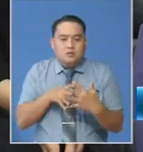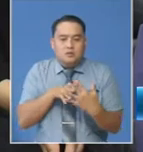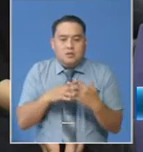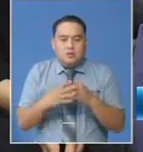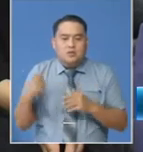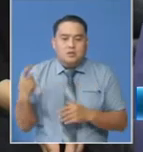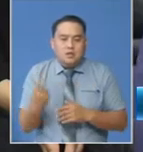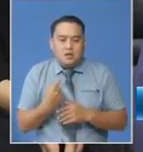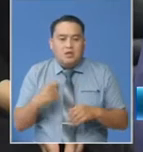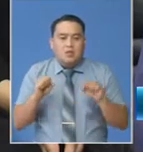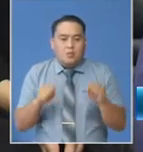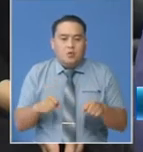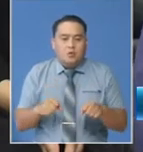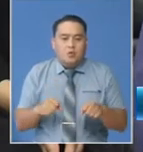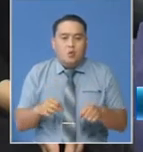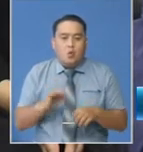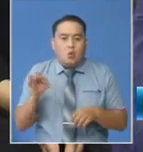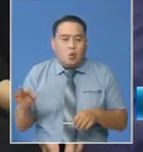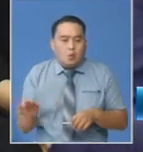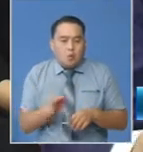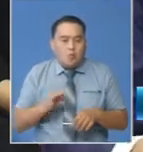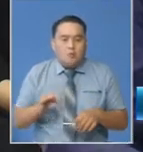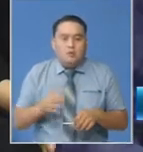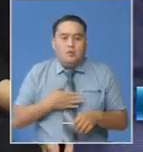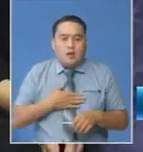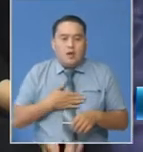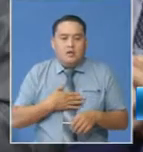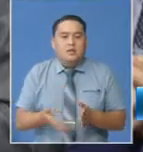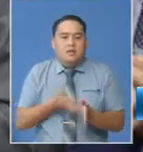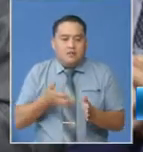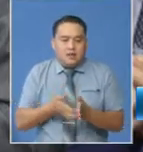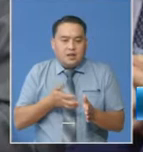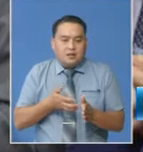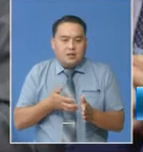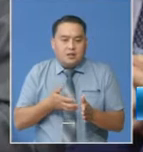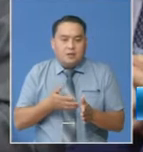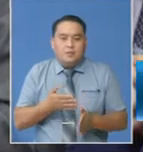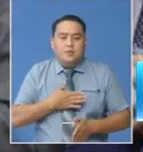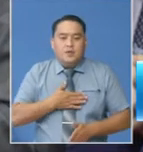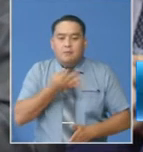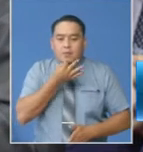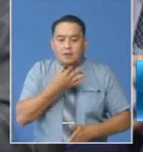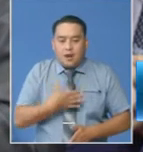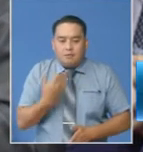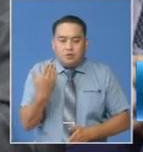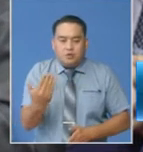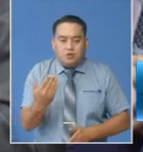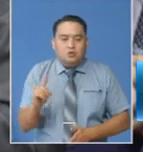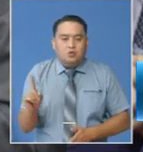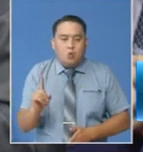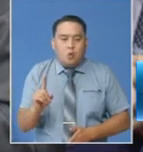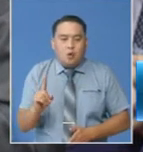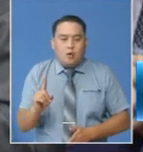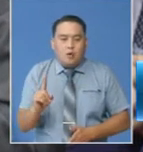сельхозтехники можно. Это наша область аграрная, нам именно ее не хватает. Мне вот очень понравилось, что вы строите